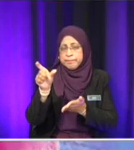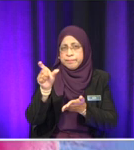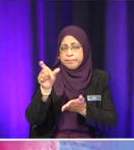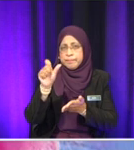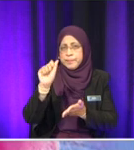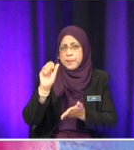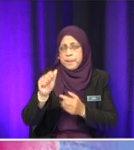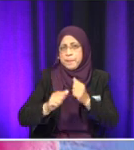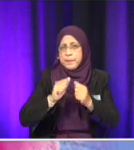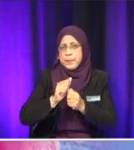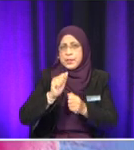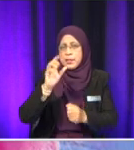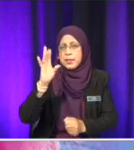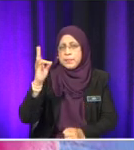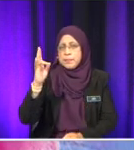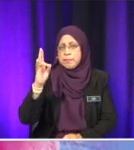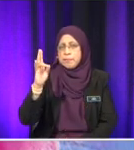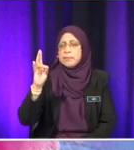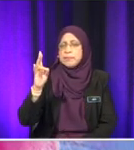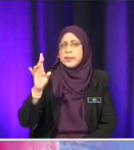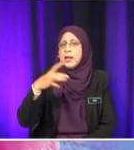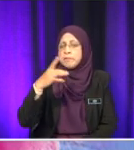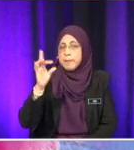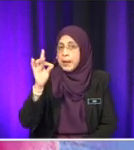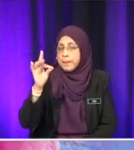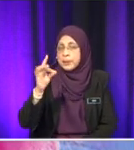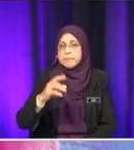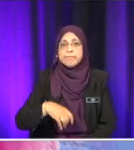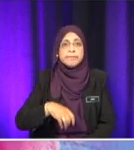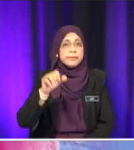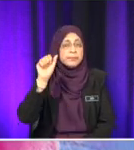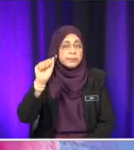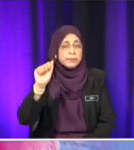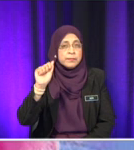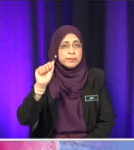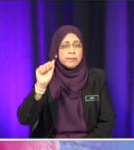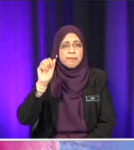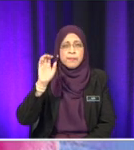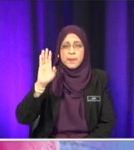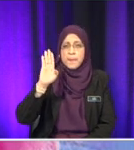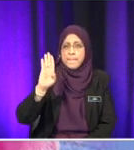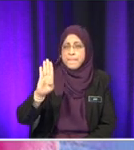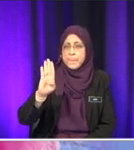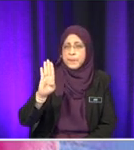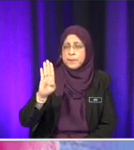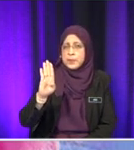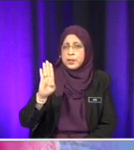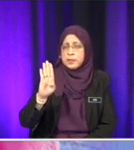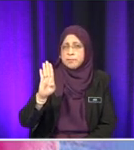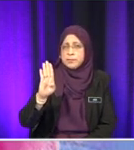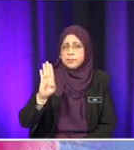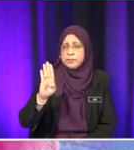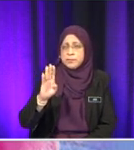abad ke-18 Adakah ih kebaikan kebaikan dan kewiraan di Paparan bentuk badan dan